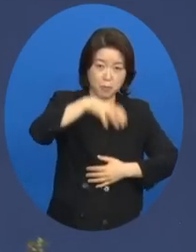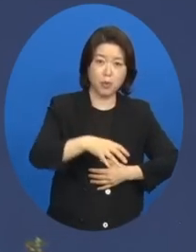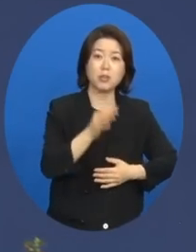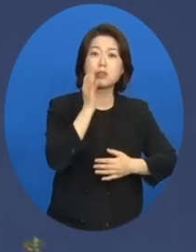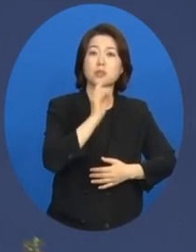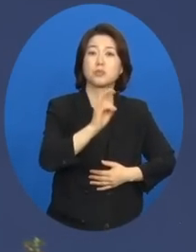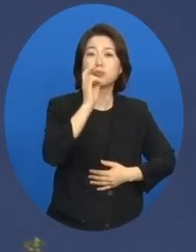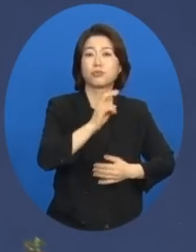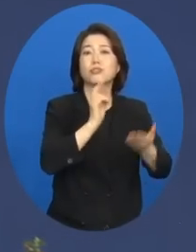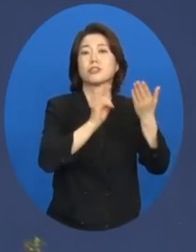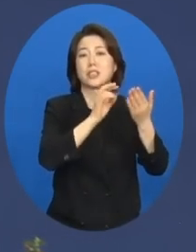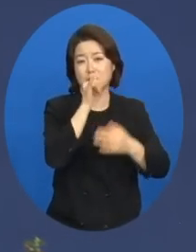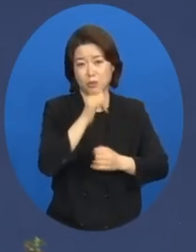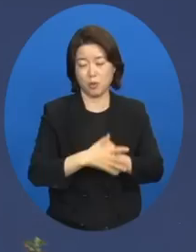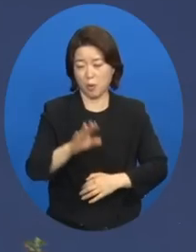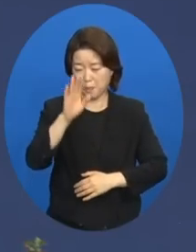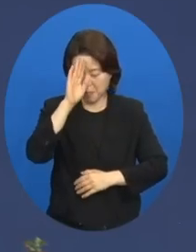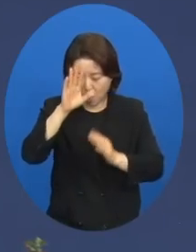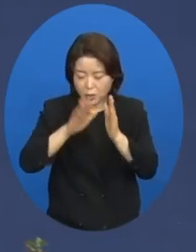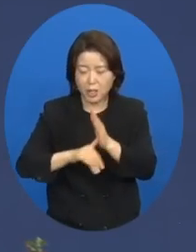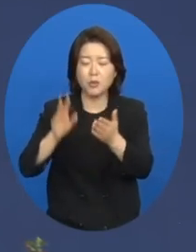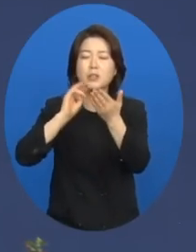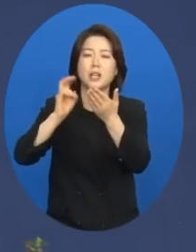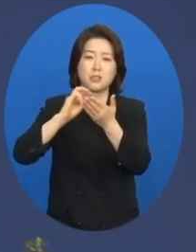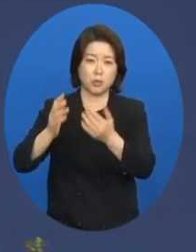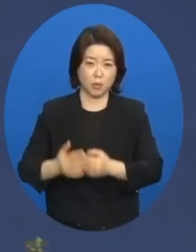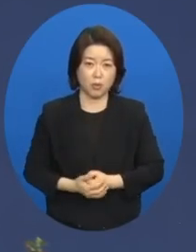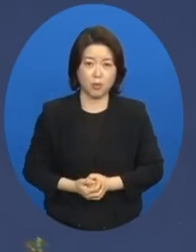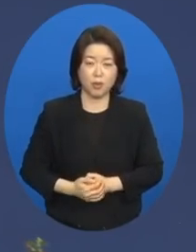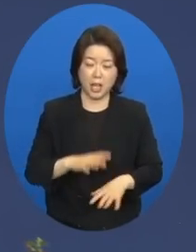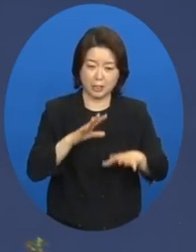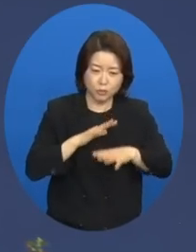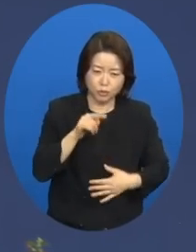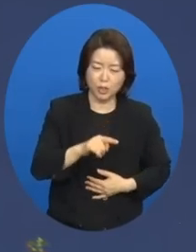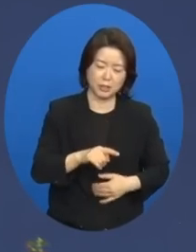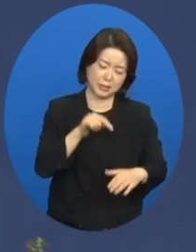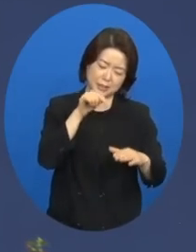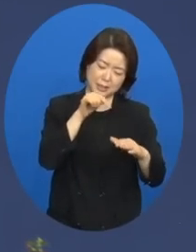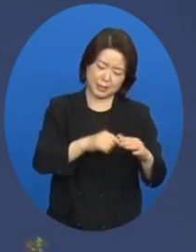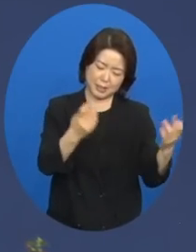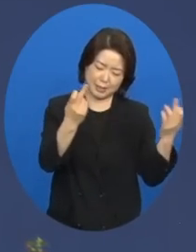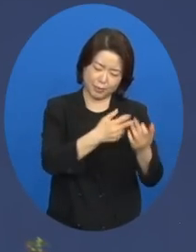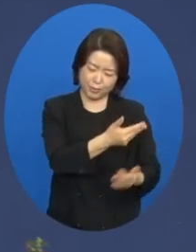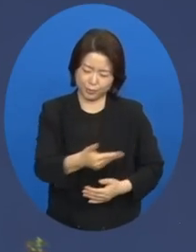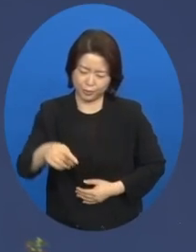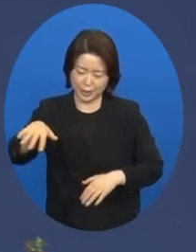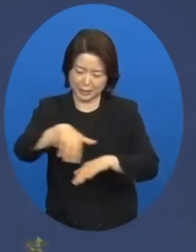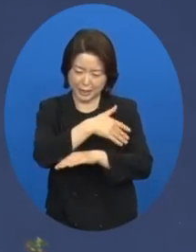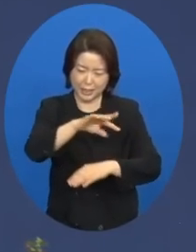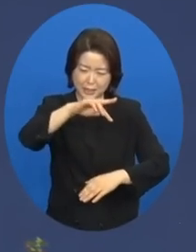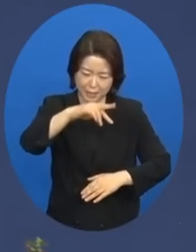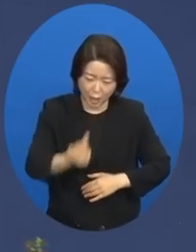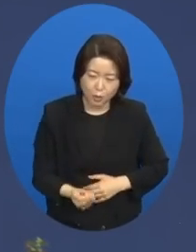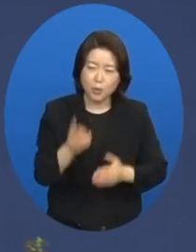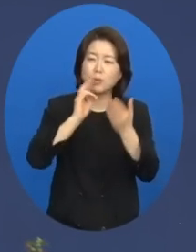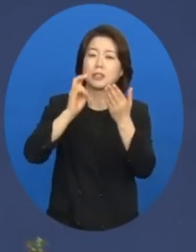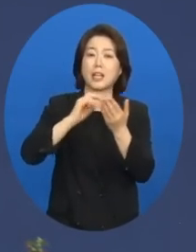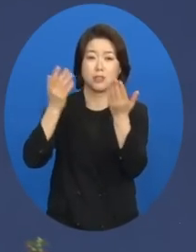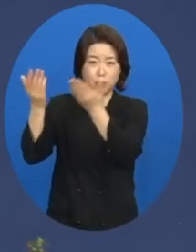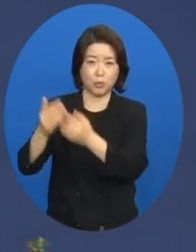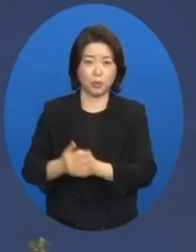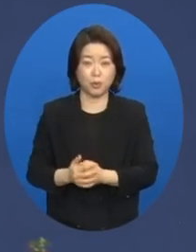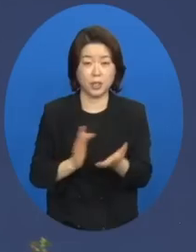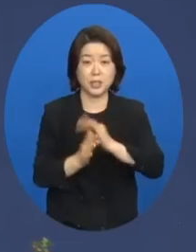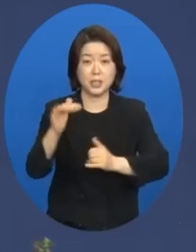찬송, 그리고 병중에서도 부르는 찬송, 두려움의 그 깊은 골짜기에서도 부르는 찬송. 여러분 예수